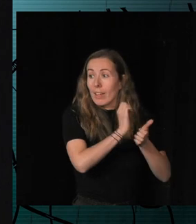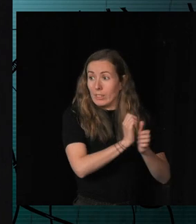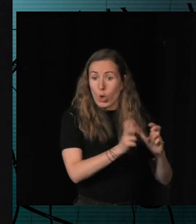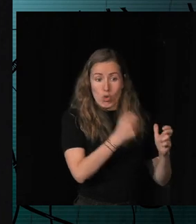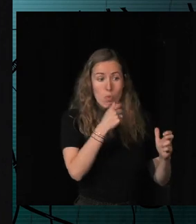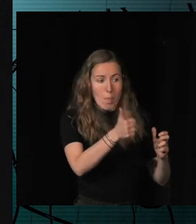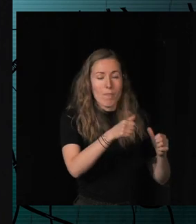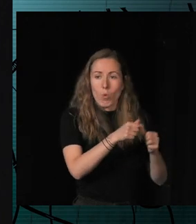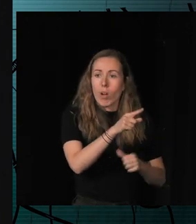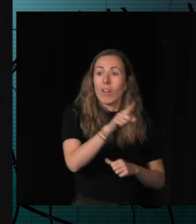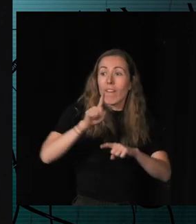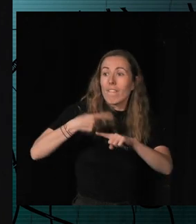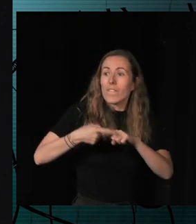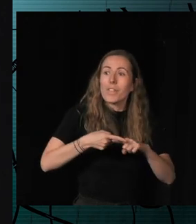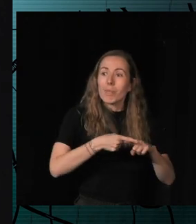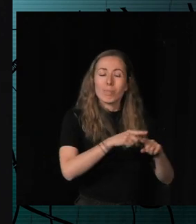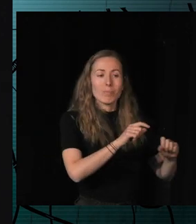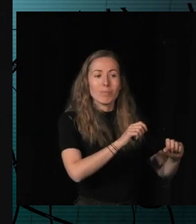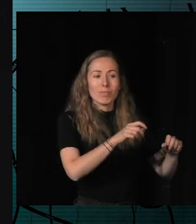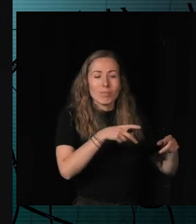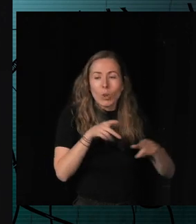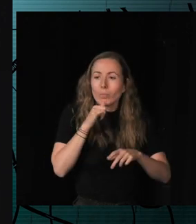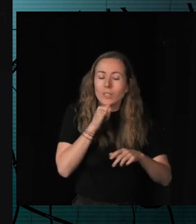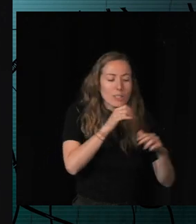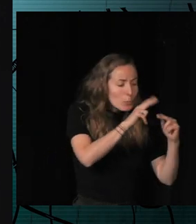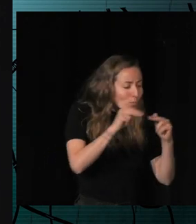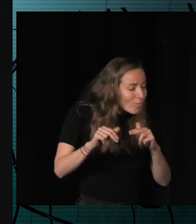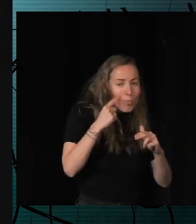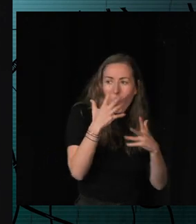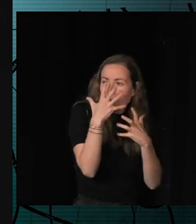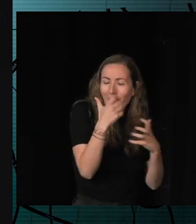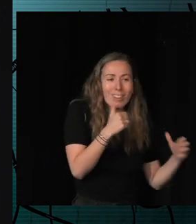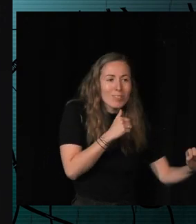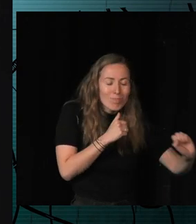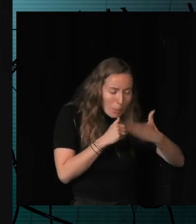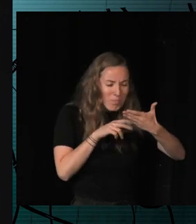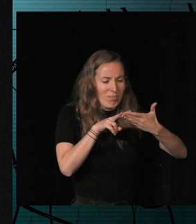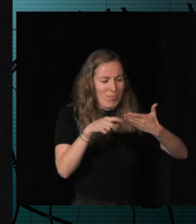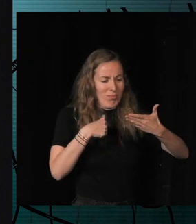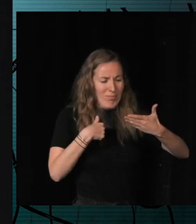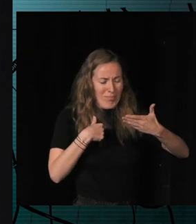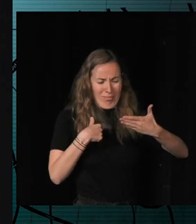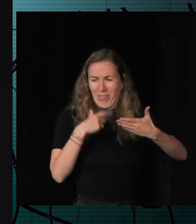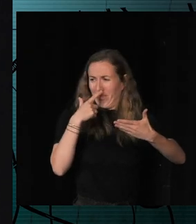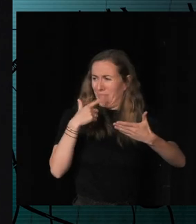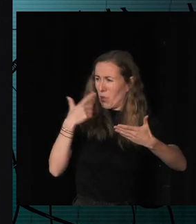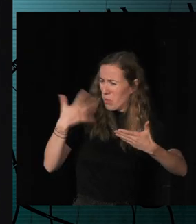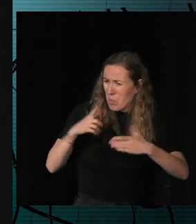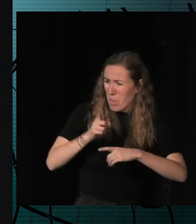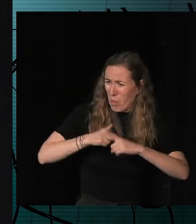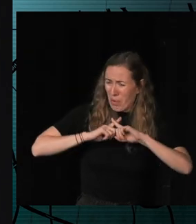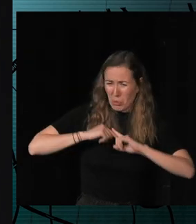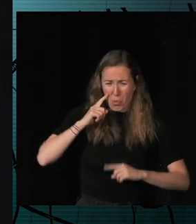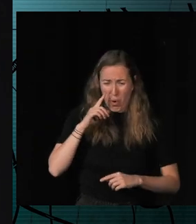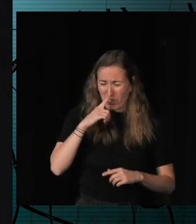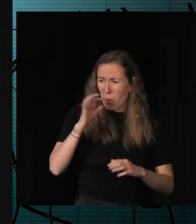film teaser que je trouvais pas 100 % convainquant on avait l'impression qu'il y avait certains certains plans qui étaient même pas encore retouchés en postp céit un peu